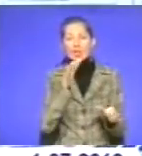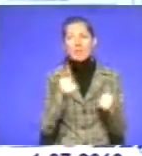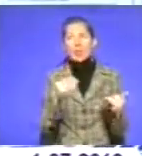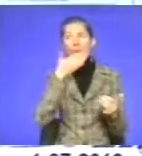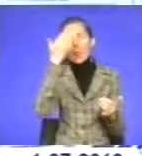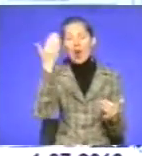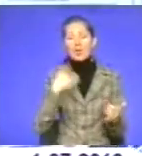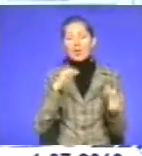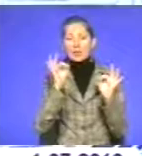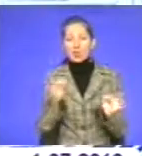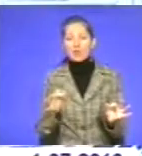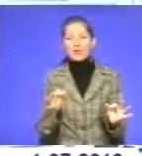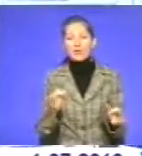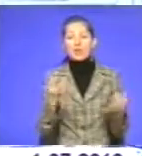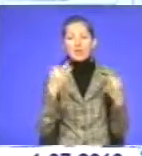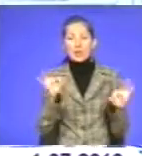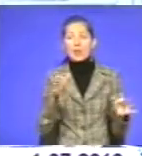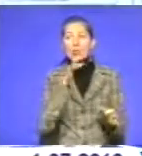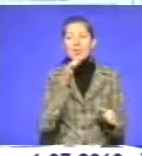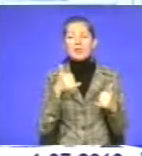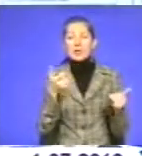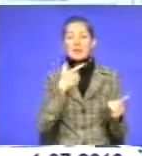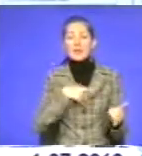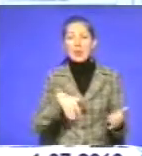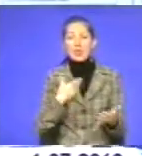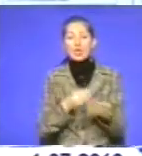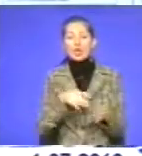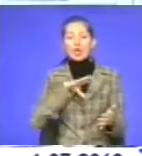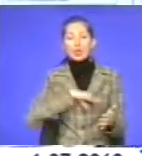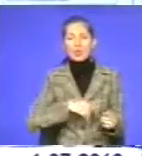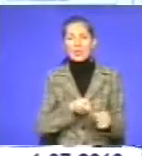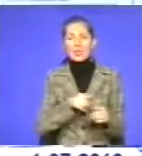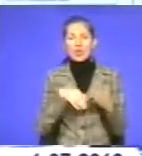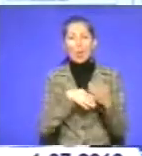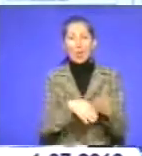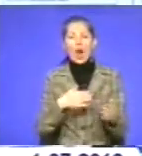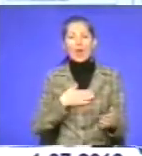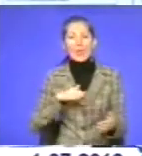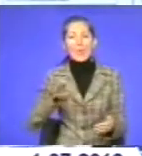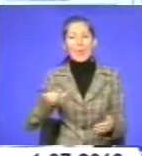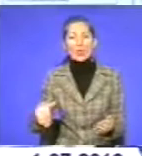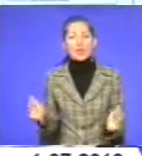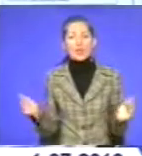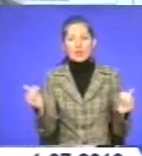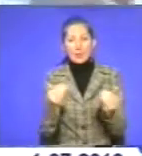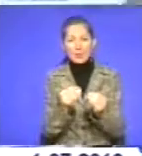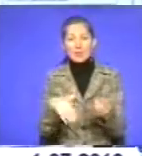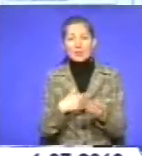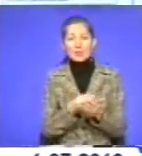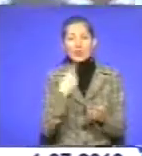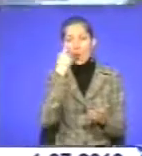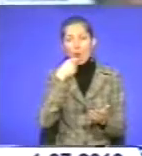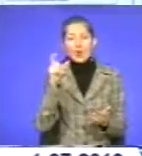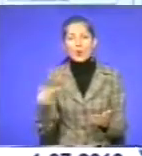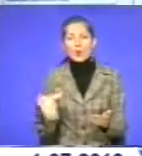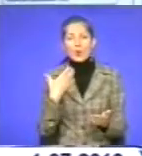насправді вивільняємо час для себе, для своєї душі. І це допомагає нам потім зібрати свою особу,